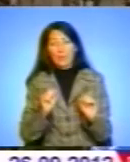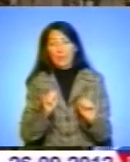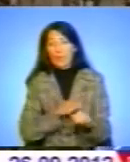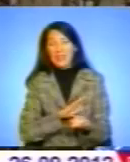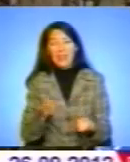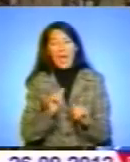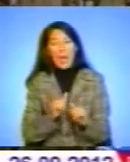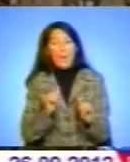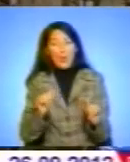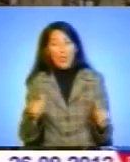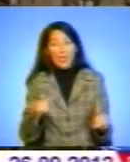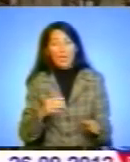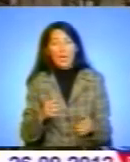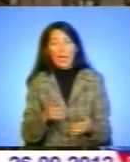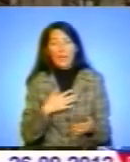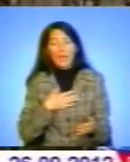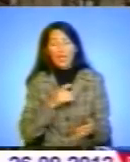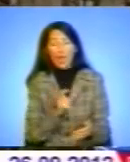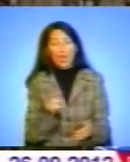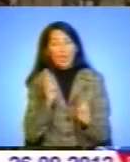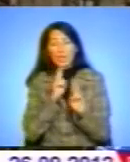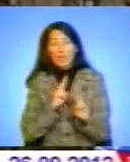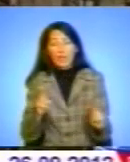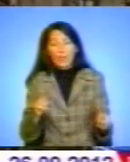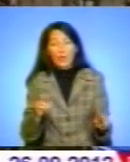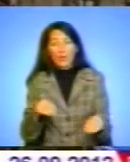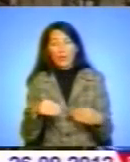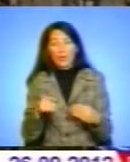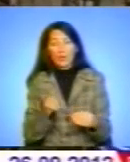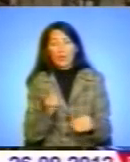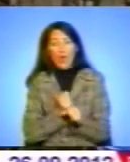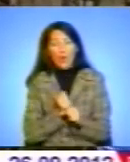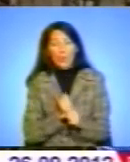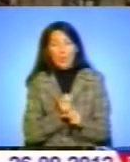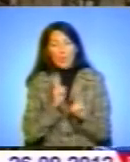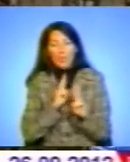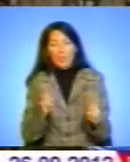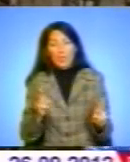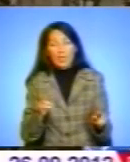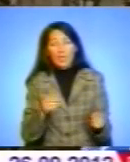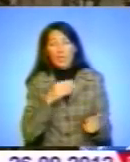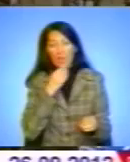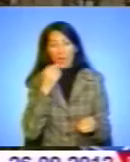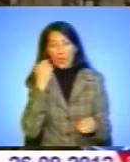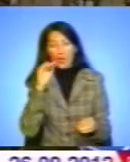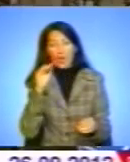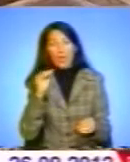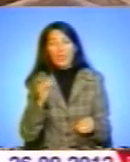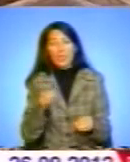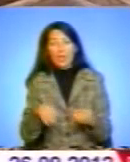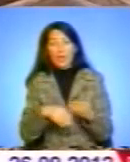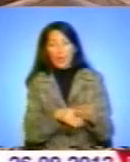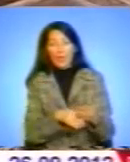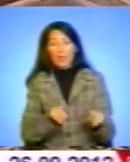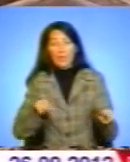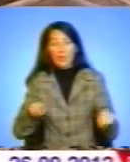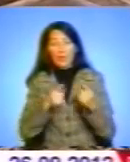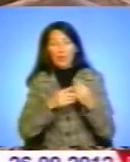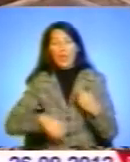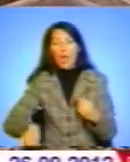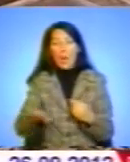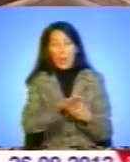поширене, наші мешканці не вміють дати раду з цим, тому найкращий варіант – це створювати полігони. Ще одне питання.